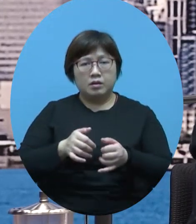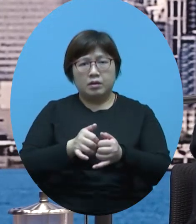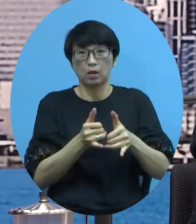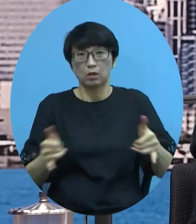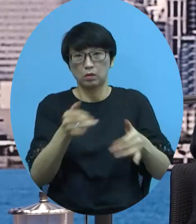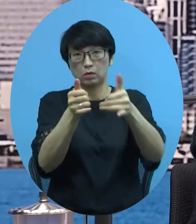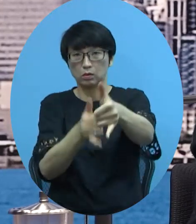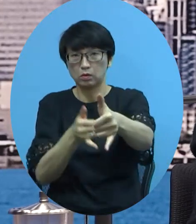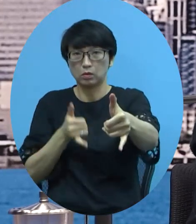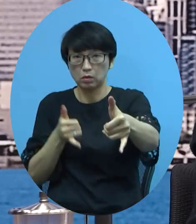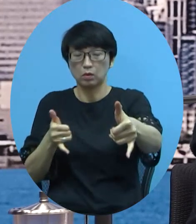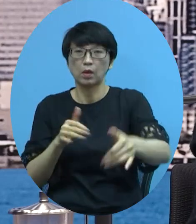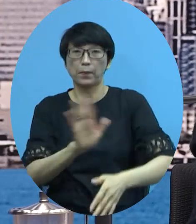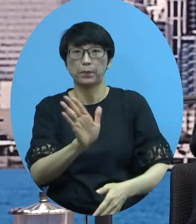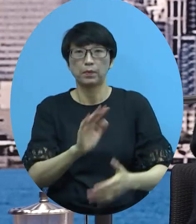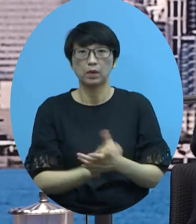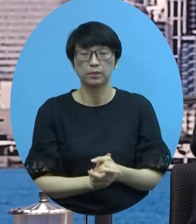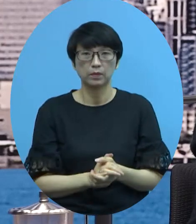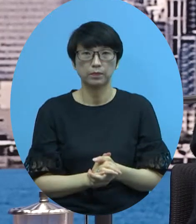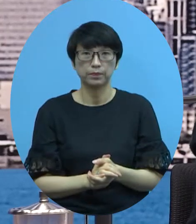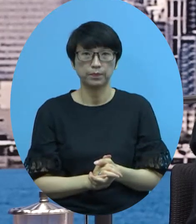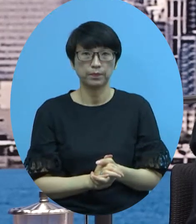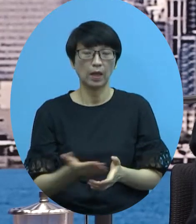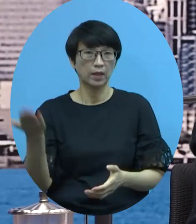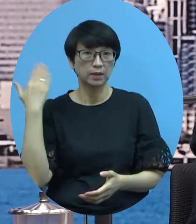離嗰度啦。咁所以咧，自從我哋喺